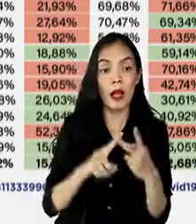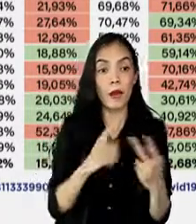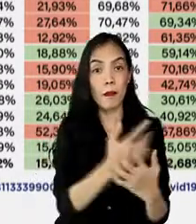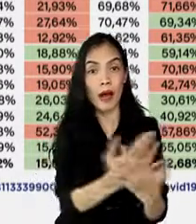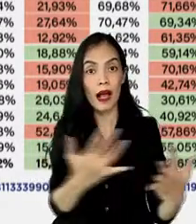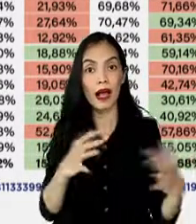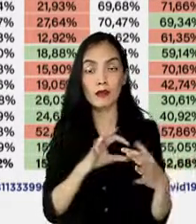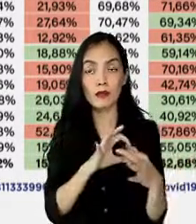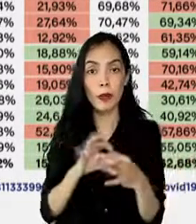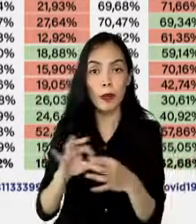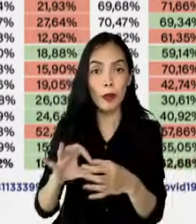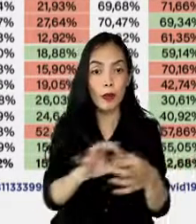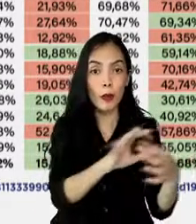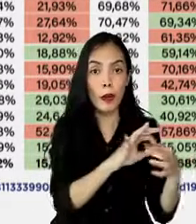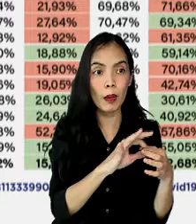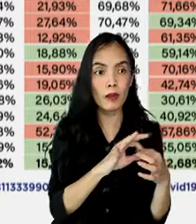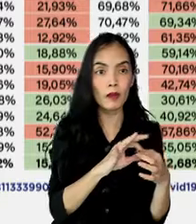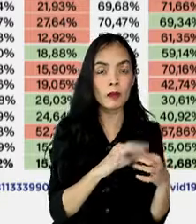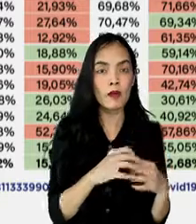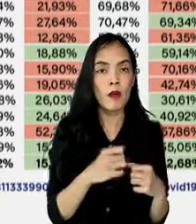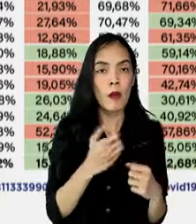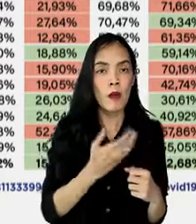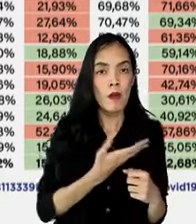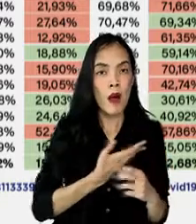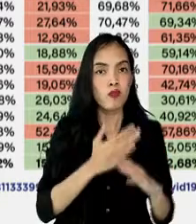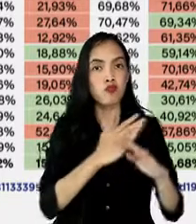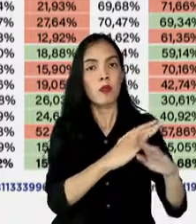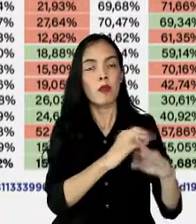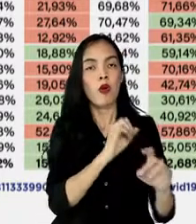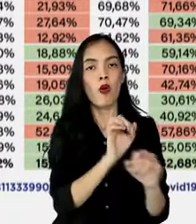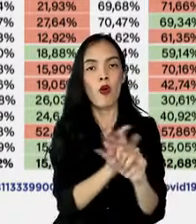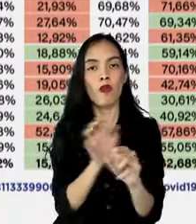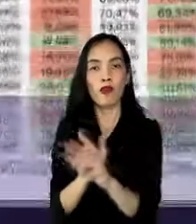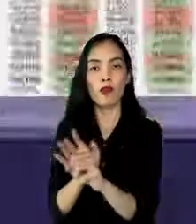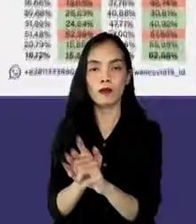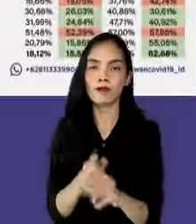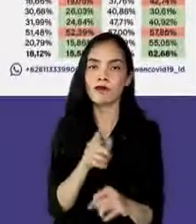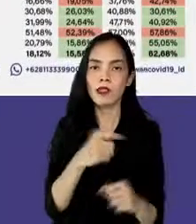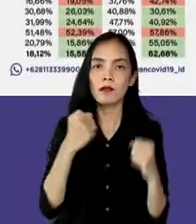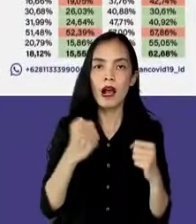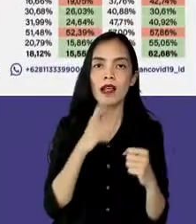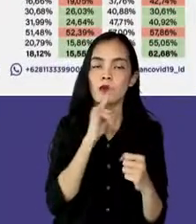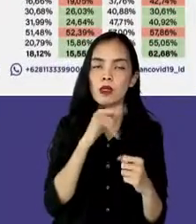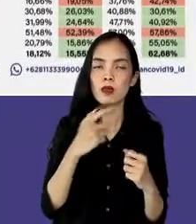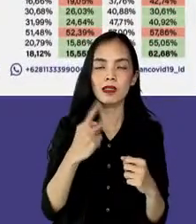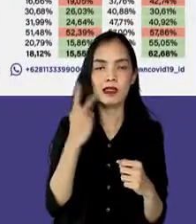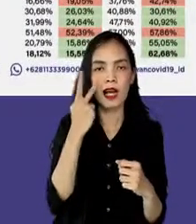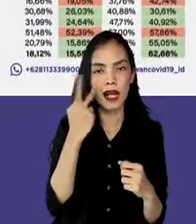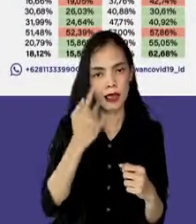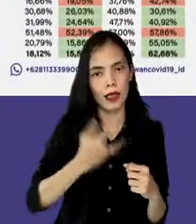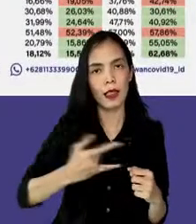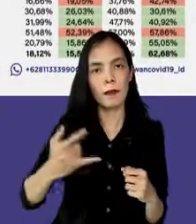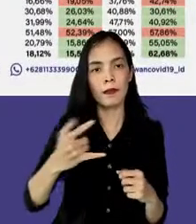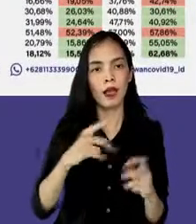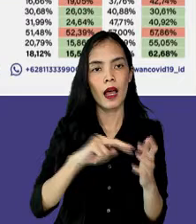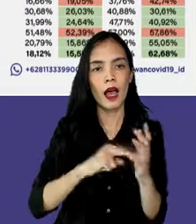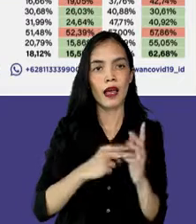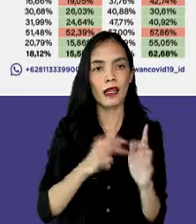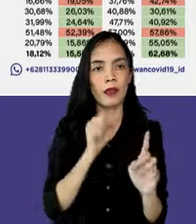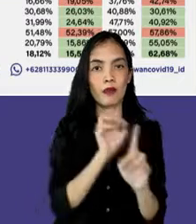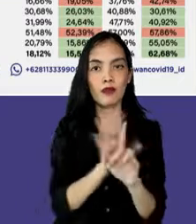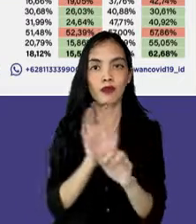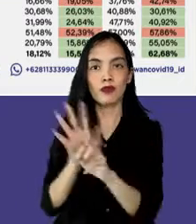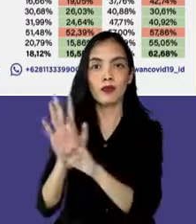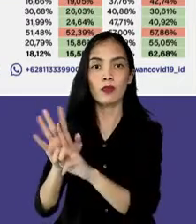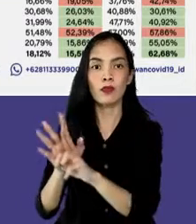kolaboratif nyatanya efektif dalam menghadapinya semangat ini penting untuk kita jaga sehingga kasus positif